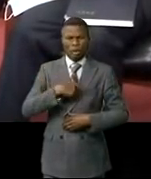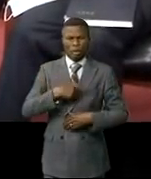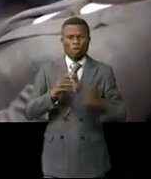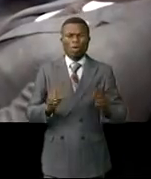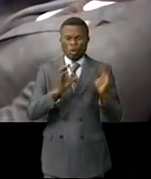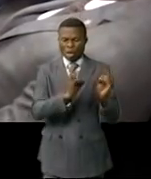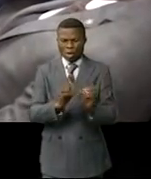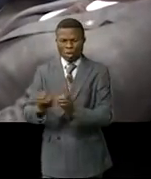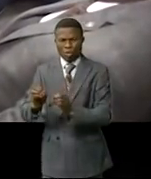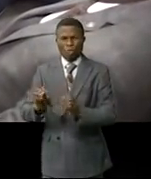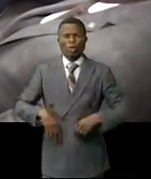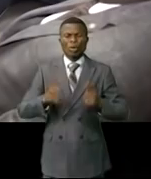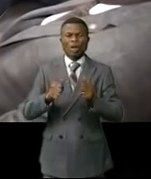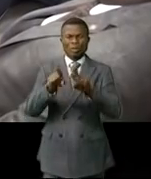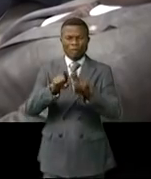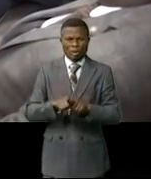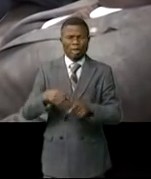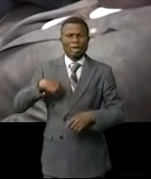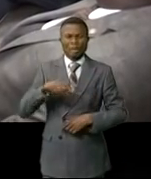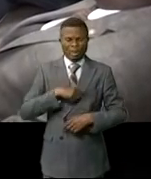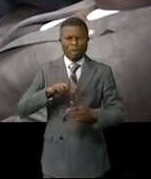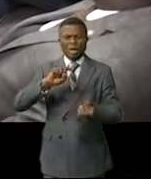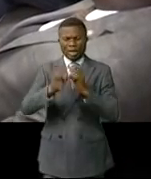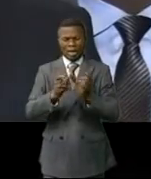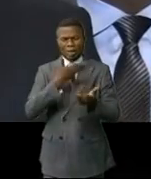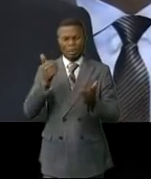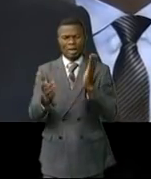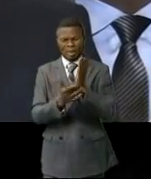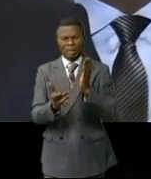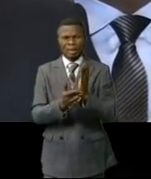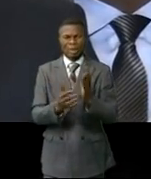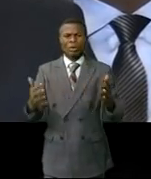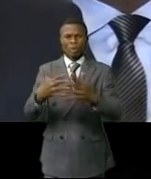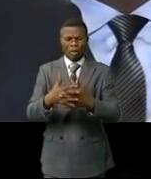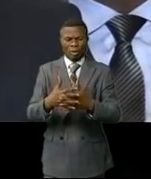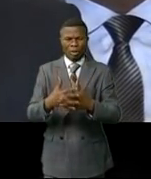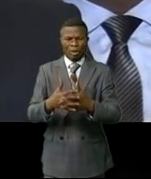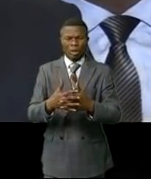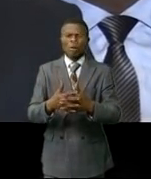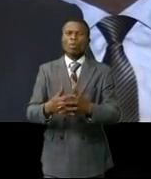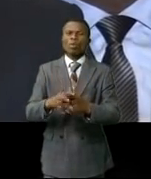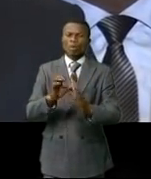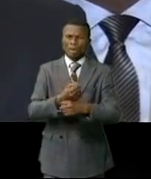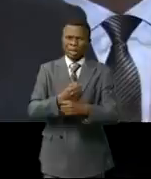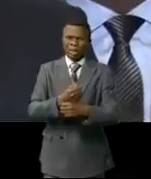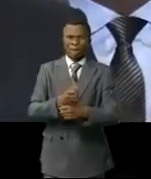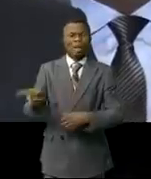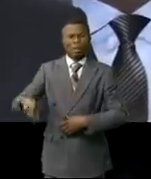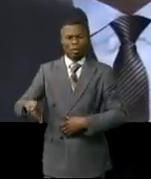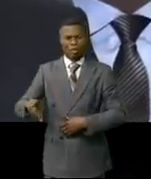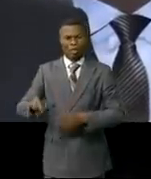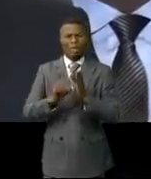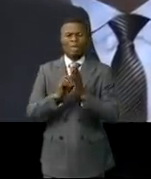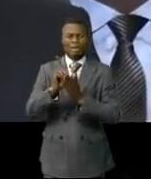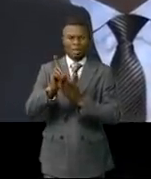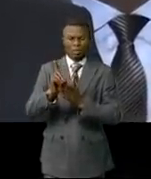harmoniser le vie, pour que nous puissions harmoniser les stratégies pour remettre cette province